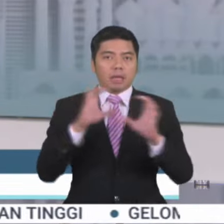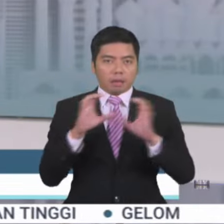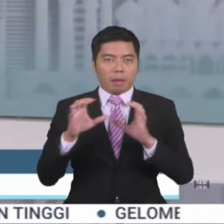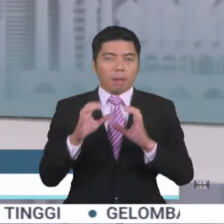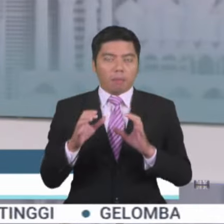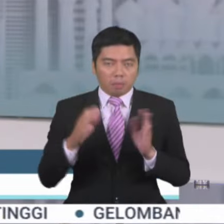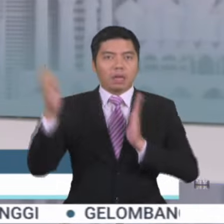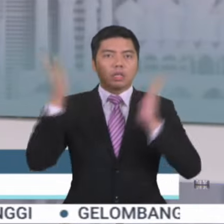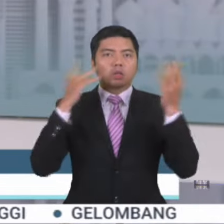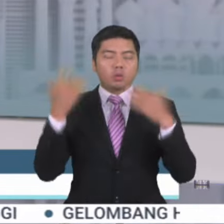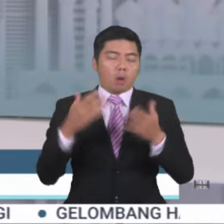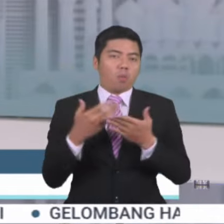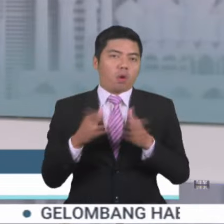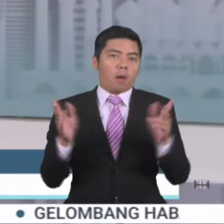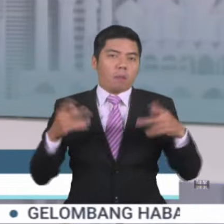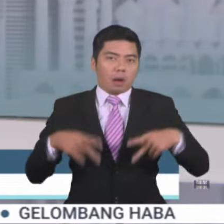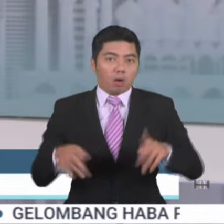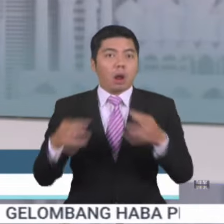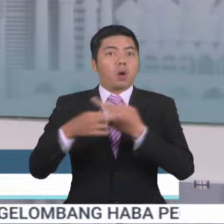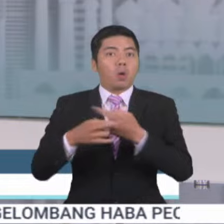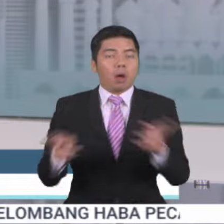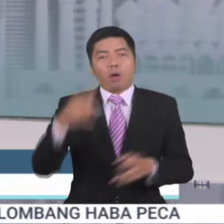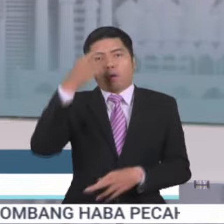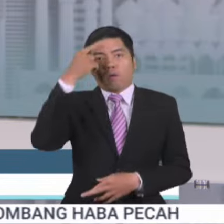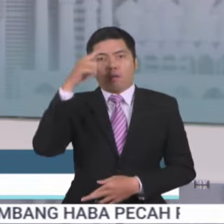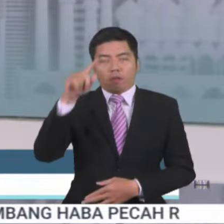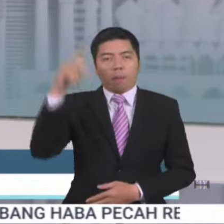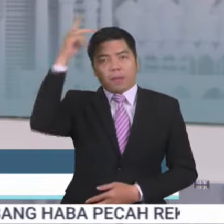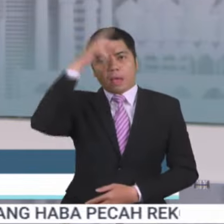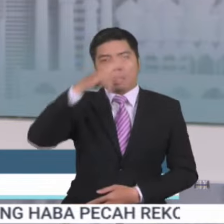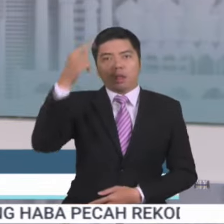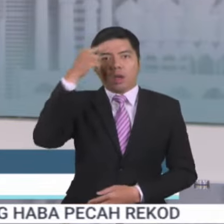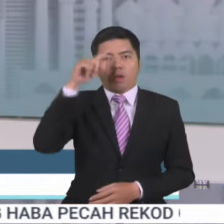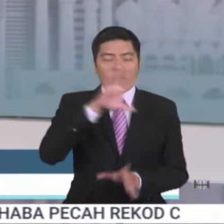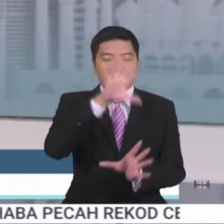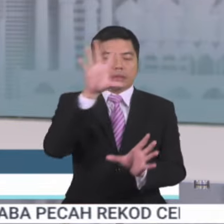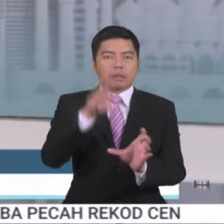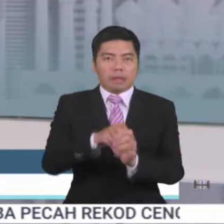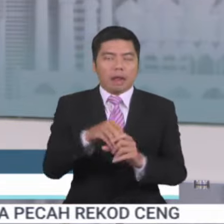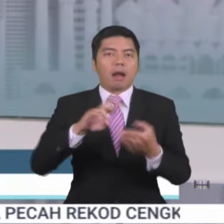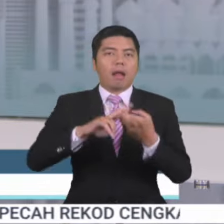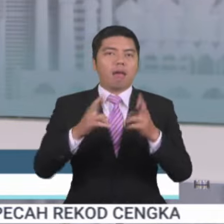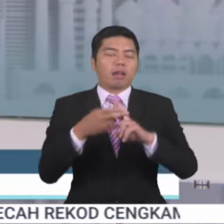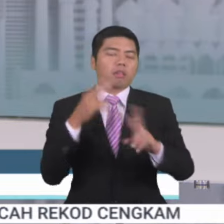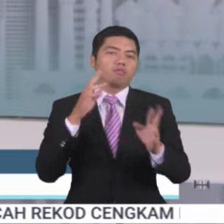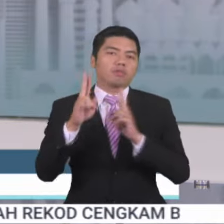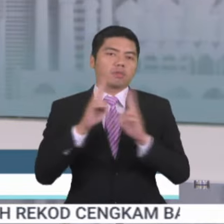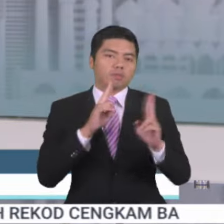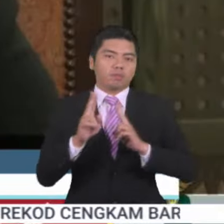turut sedia buka peluang dan ruang mengenai hasrat Pakistan dalam menjadi rakan dialog.